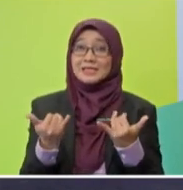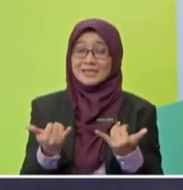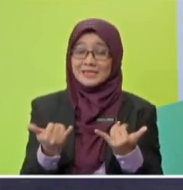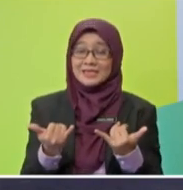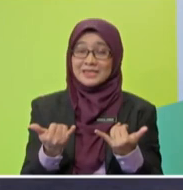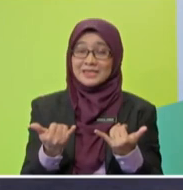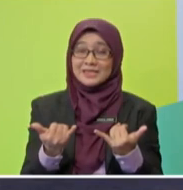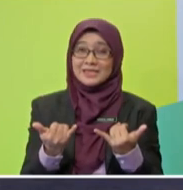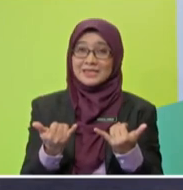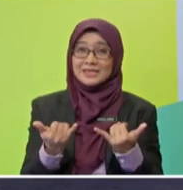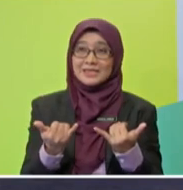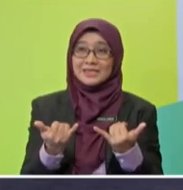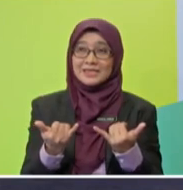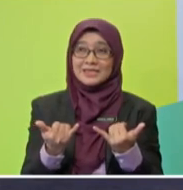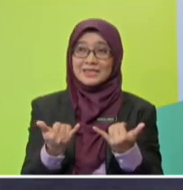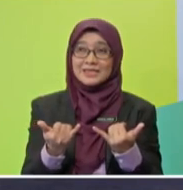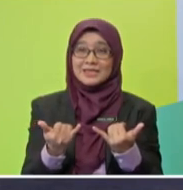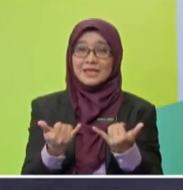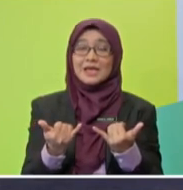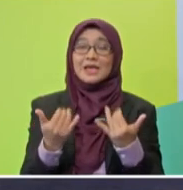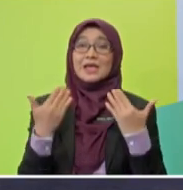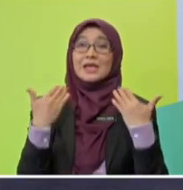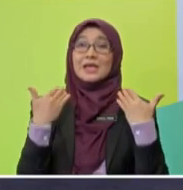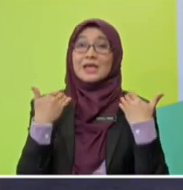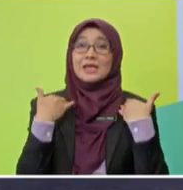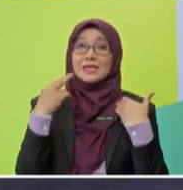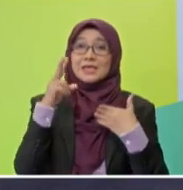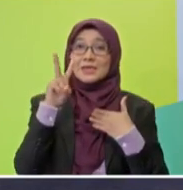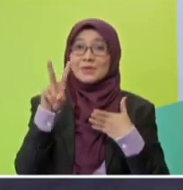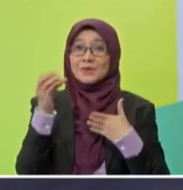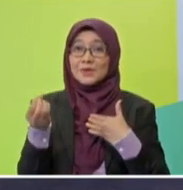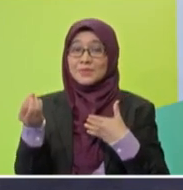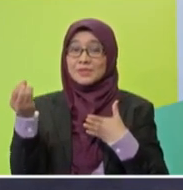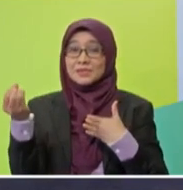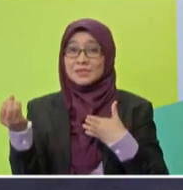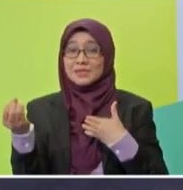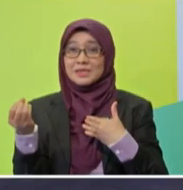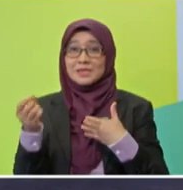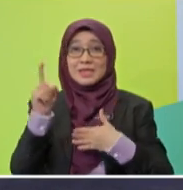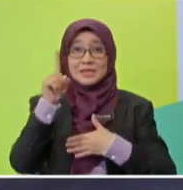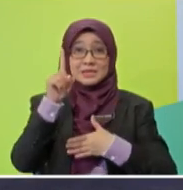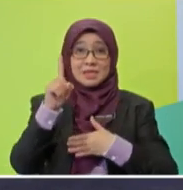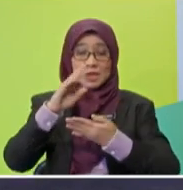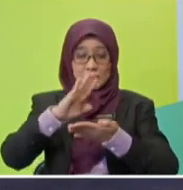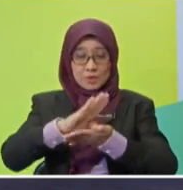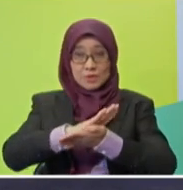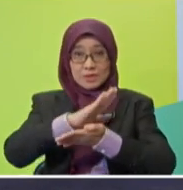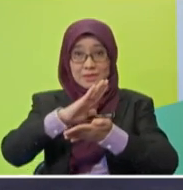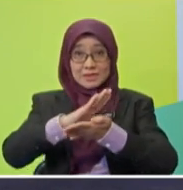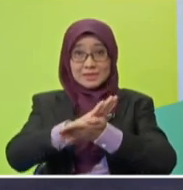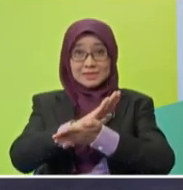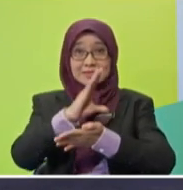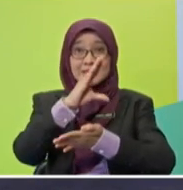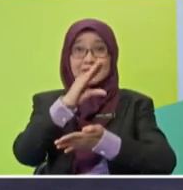nak Tunjukkan yang lagi satu coba Kak Rina pegang Duo objek ini objek pertama adalah sehelai kertas dan kedua adalah